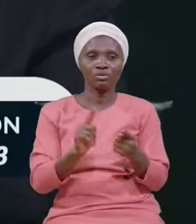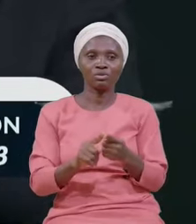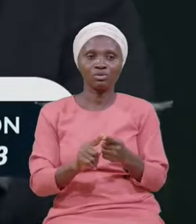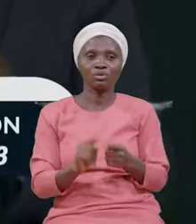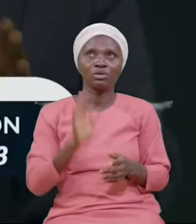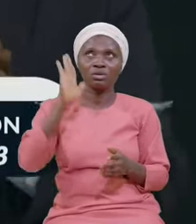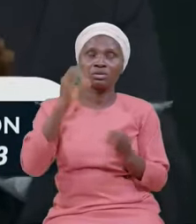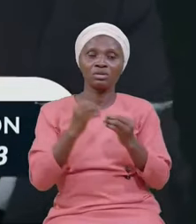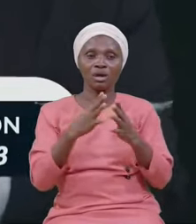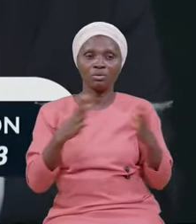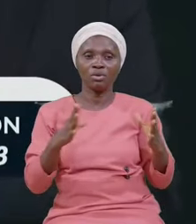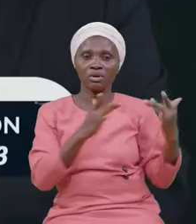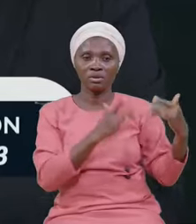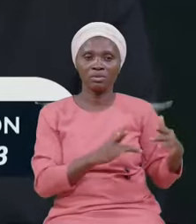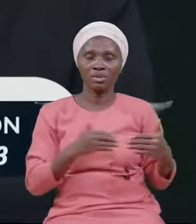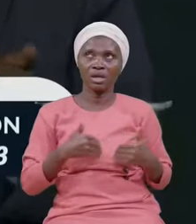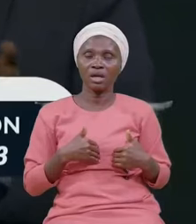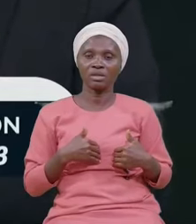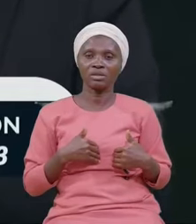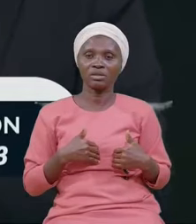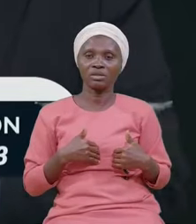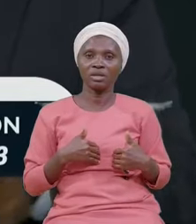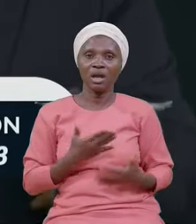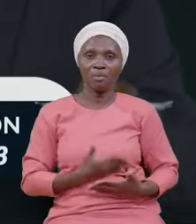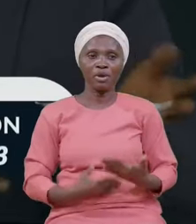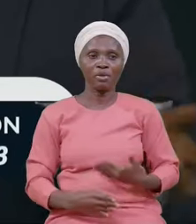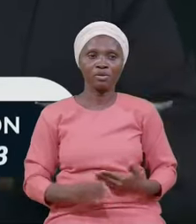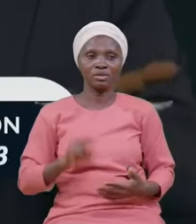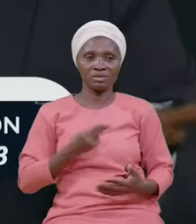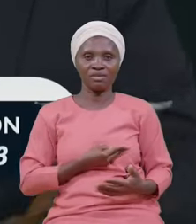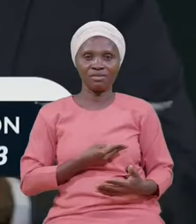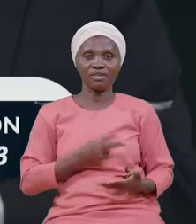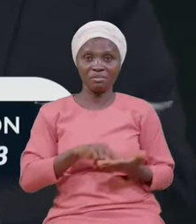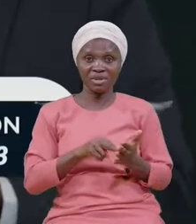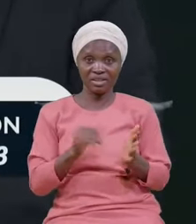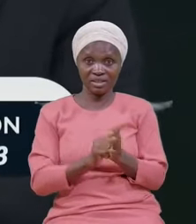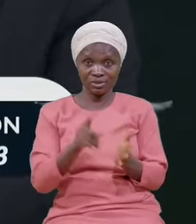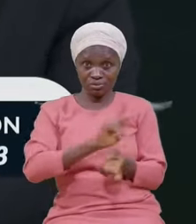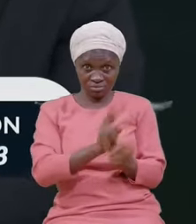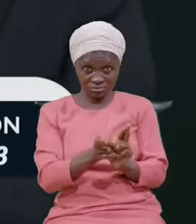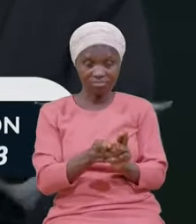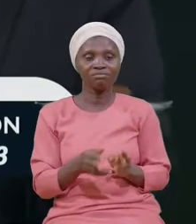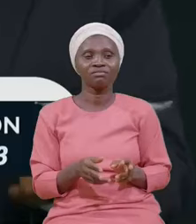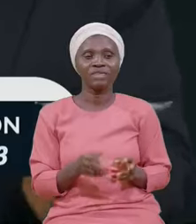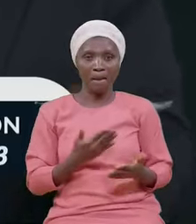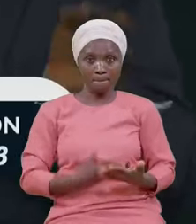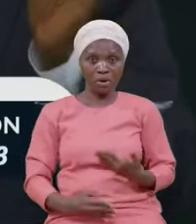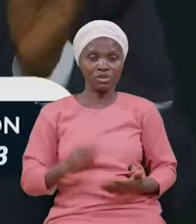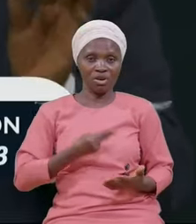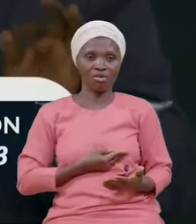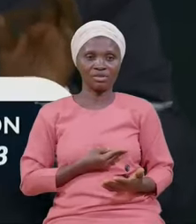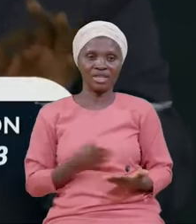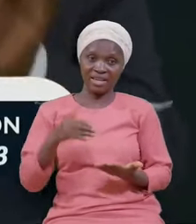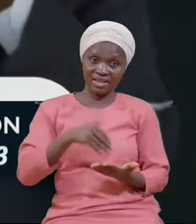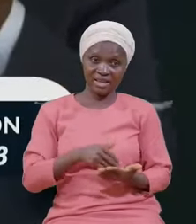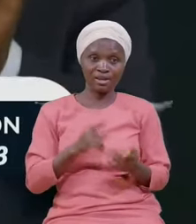Jésus-Christ, qui, selon sa grande miséricorde, nous a régénérés, c'est-à-dire nés de nouveau, nous a régénérés pour